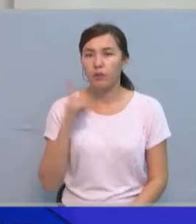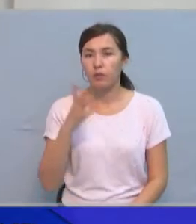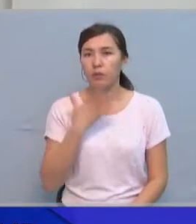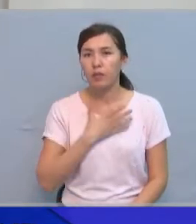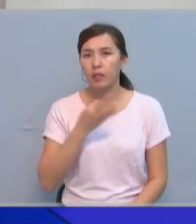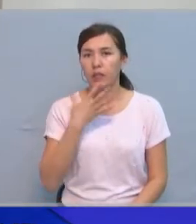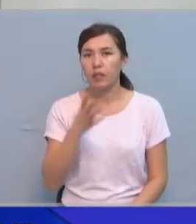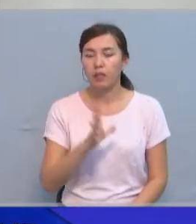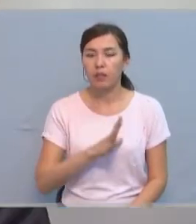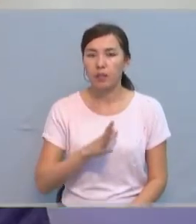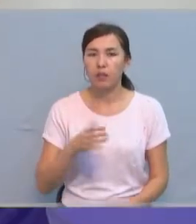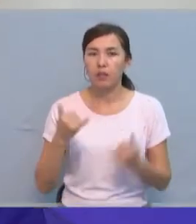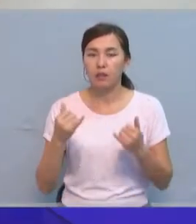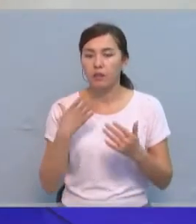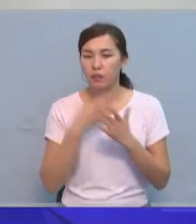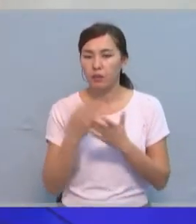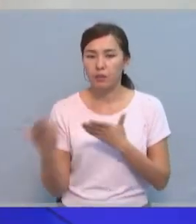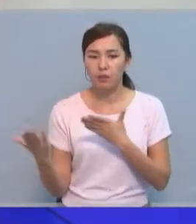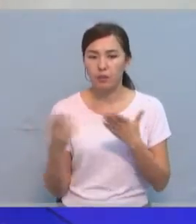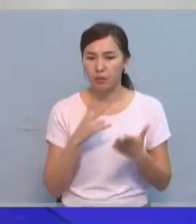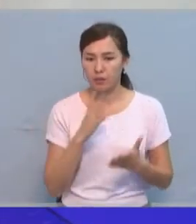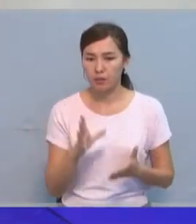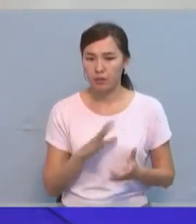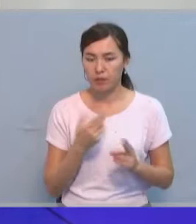қатты ұнады. Бұл жерге қазір өзім бірінші қаралып